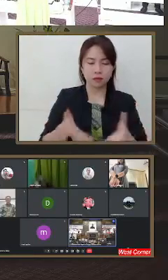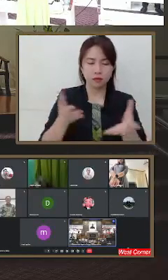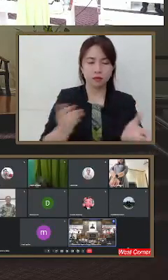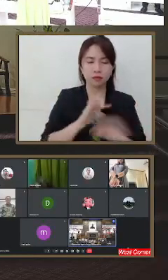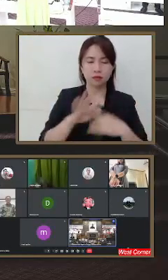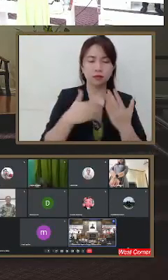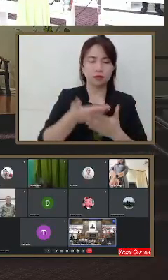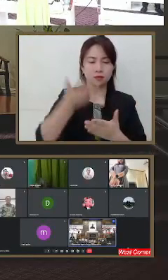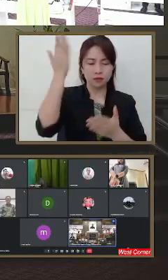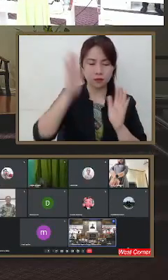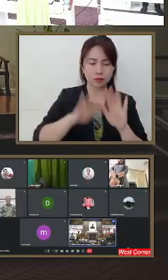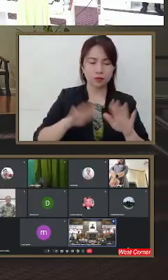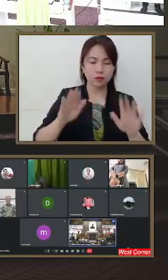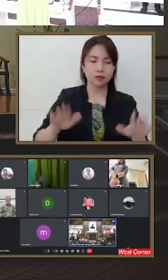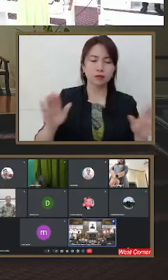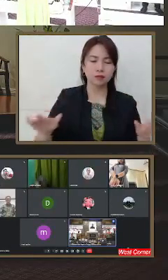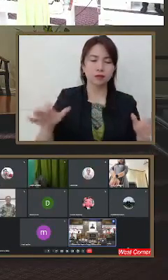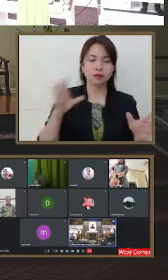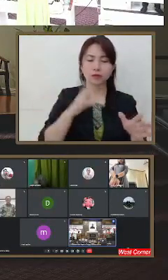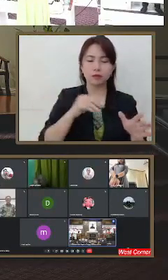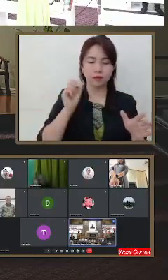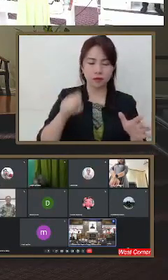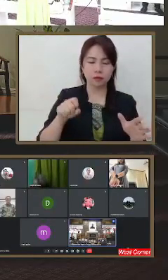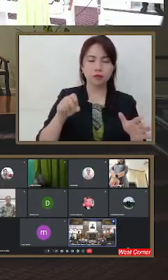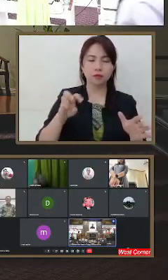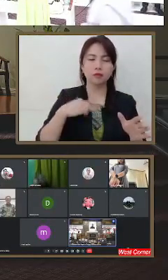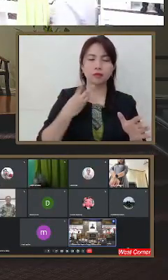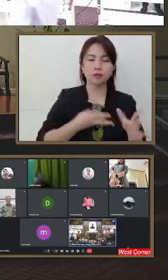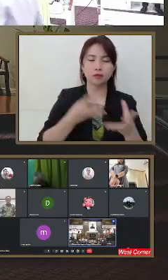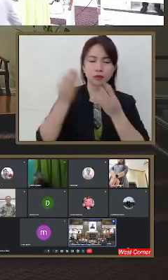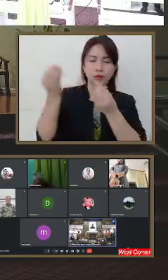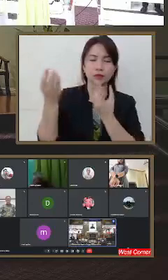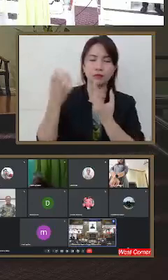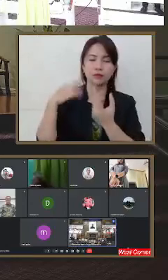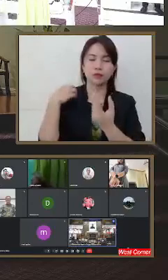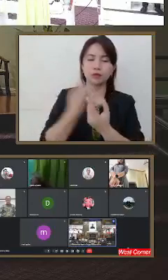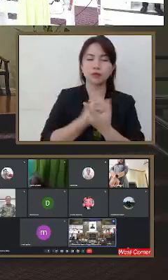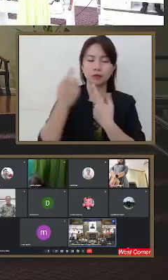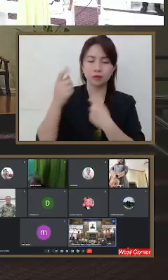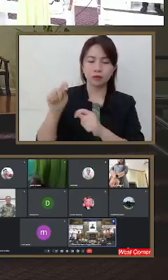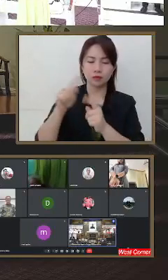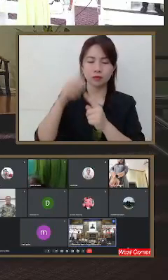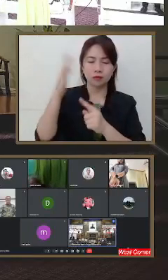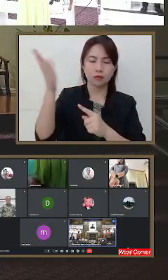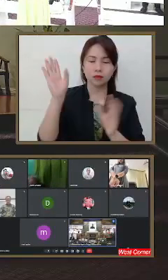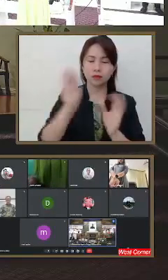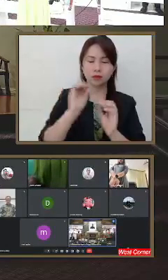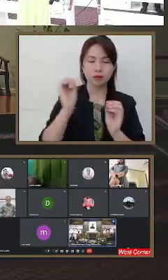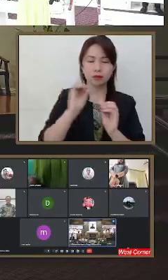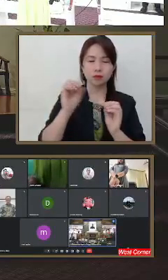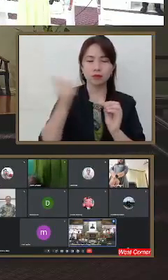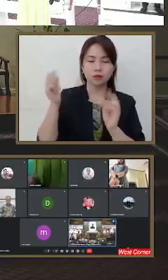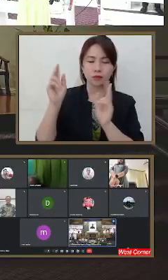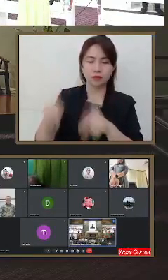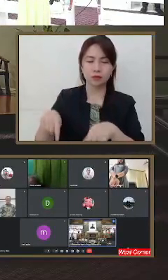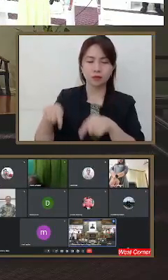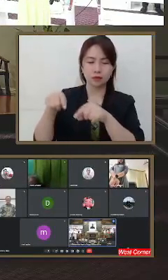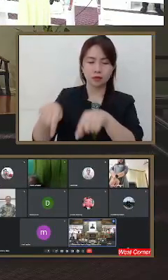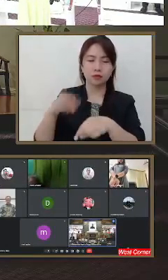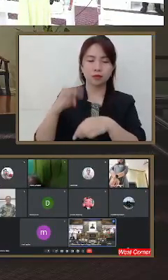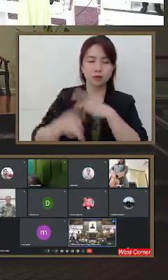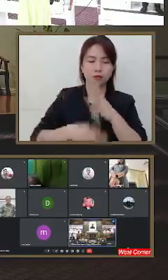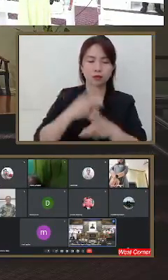na ipagkatiwala po namin ang aming sarili sa inyo Panginoon Walang ibang persona sa ibabaw ng lupang ito Panginoon